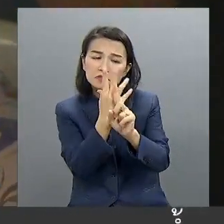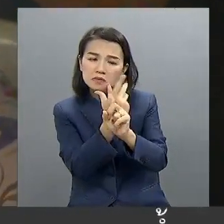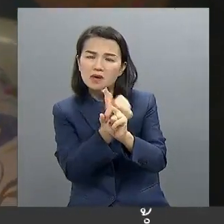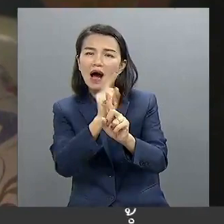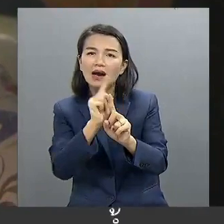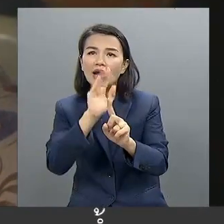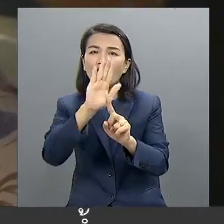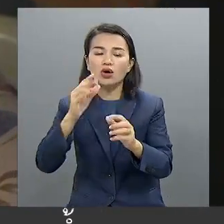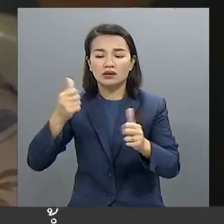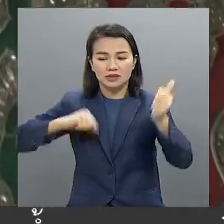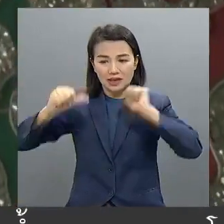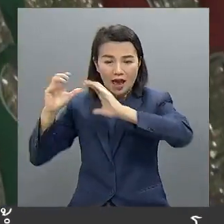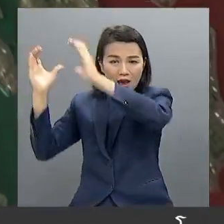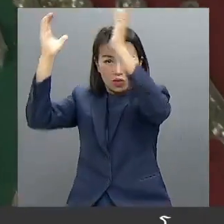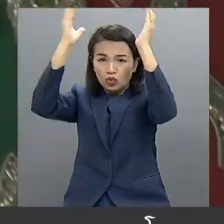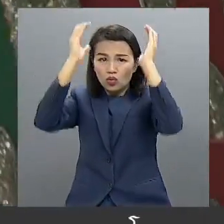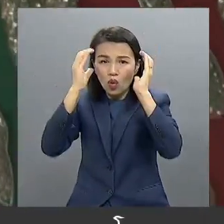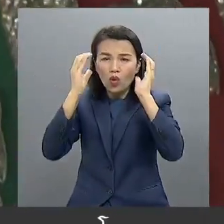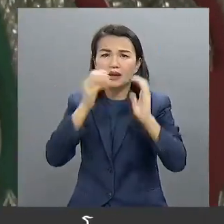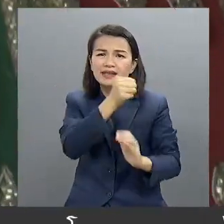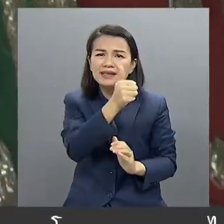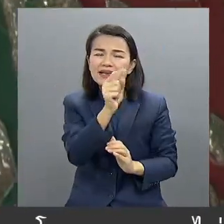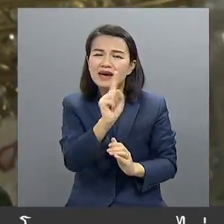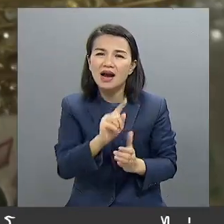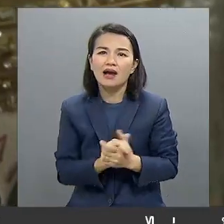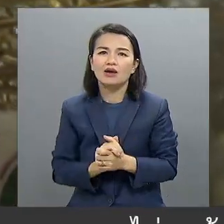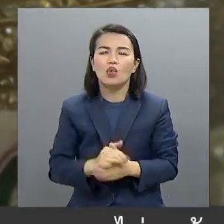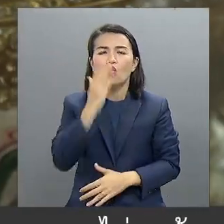esteนกความสวยงาม แล้วก็ของ